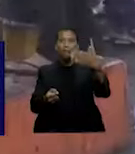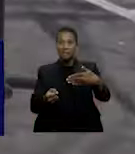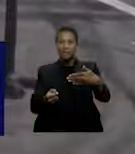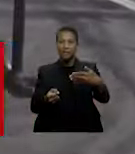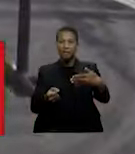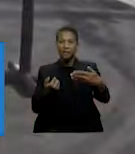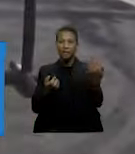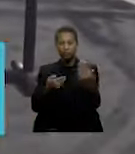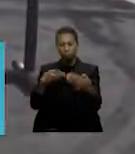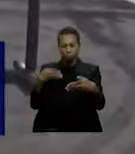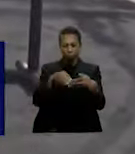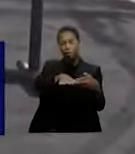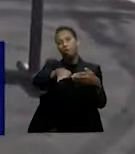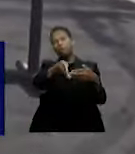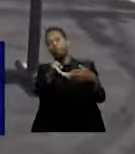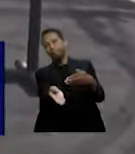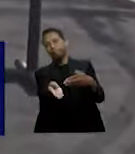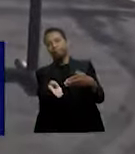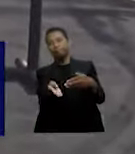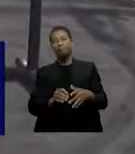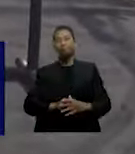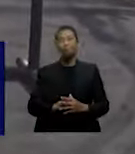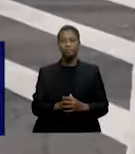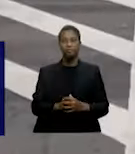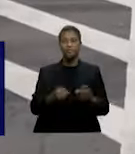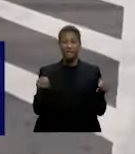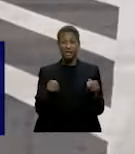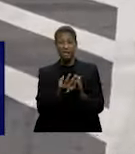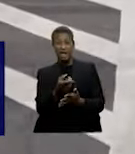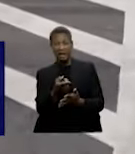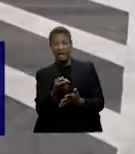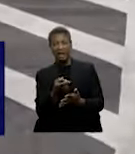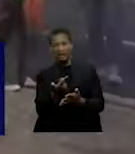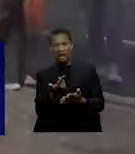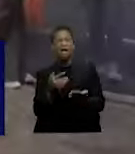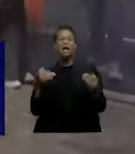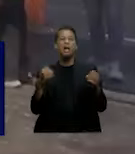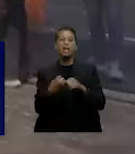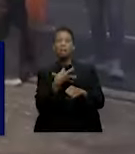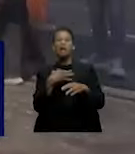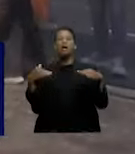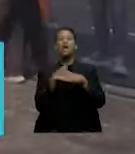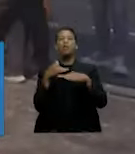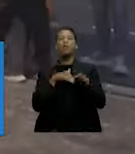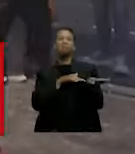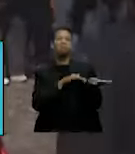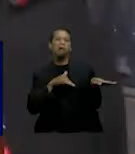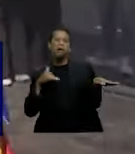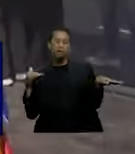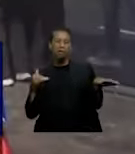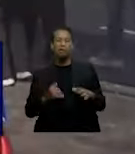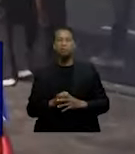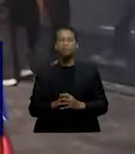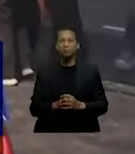terguling. Kecelakaan ini pun sempat mengganggu lalu lintas di lokasi. Sehingga dia